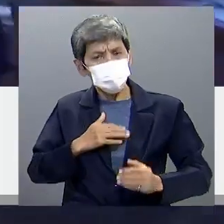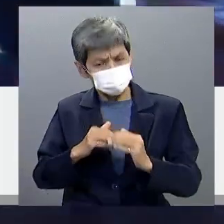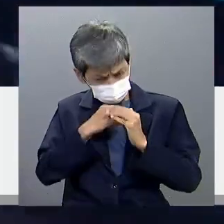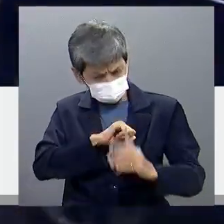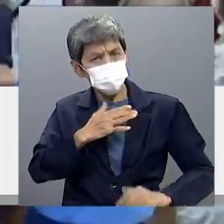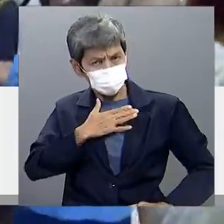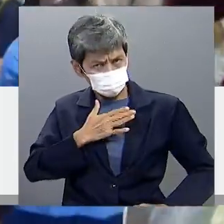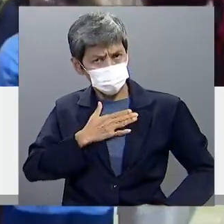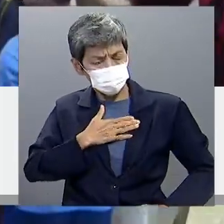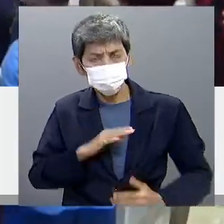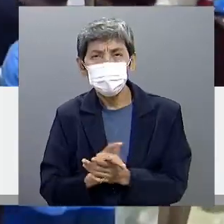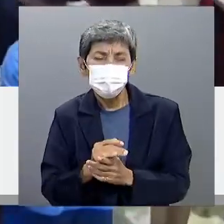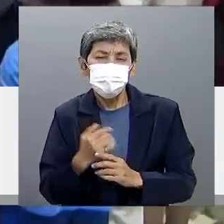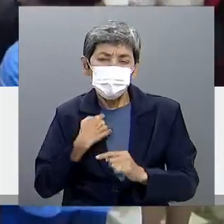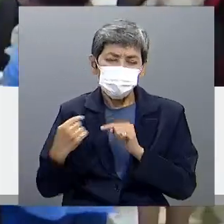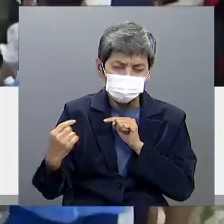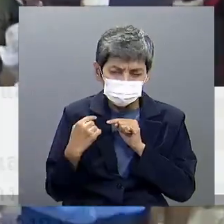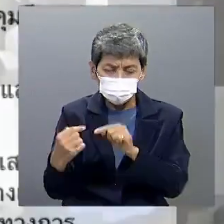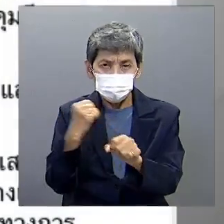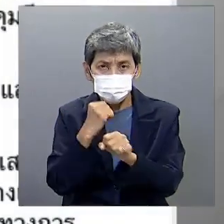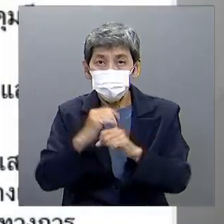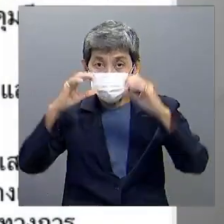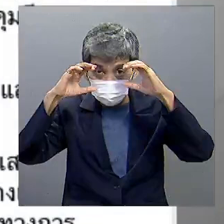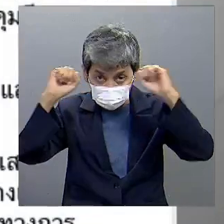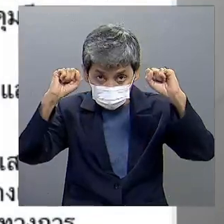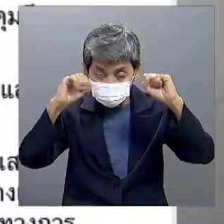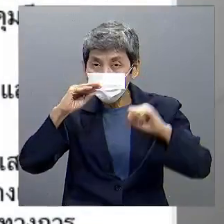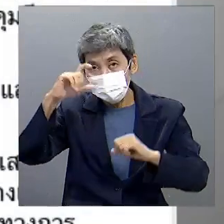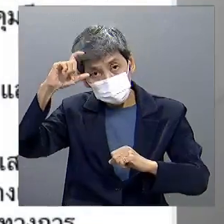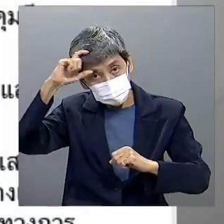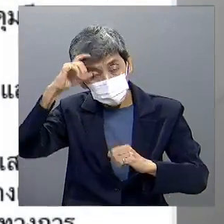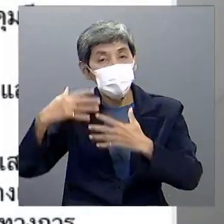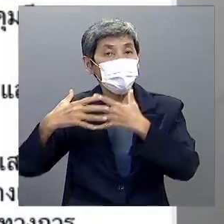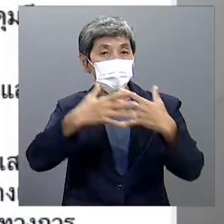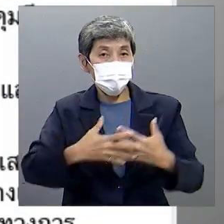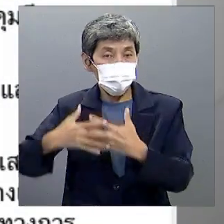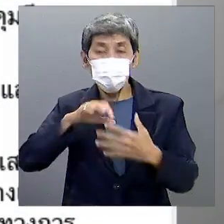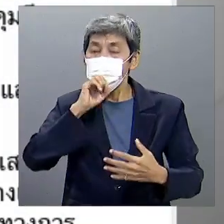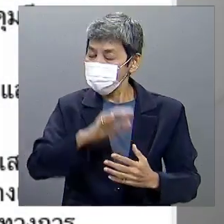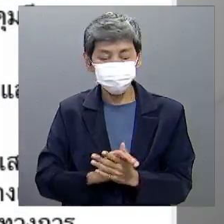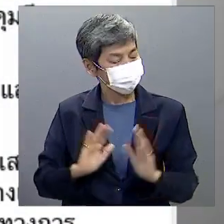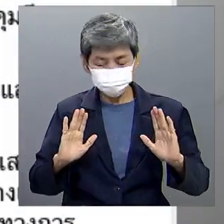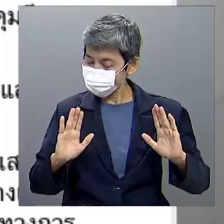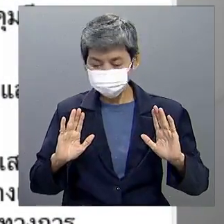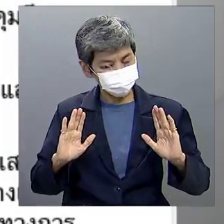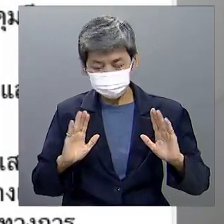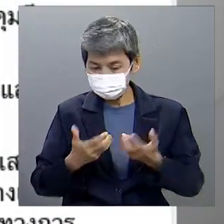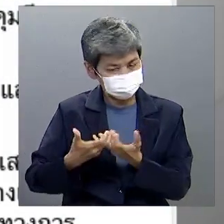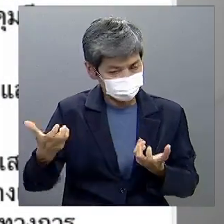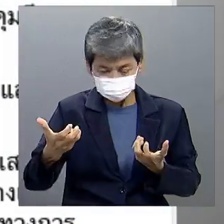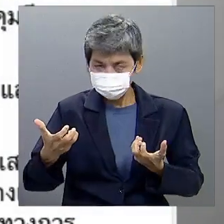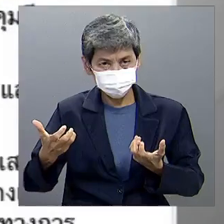มีการตอกย้ำถึงคำพูดของประธานาธิบดีโจไบเดนของสหรัฐที่ระบุว่าไม่สนับสนุนการแยกตัวเป็นเอกราชของ